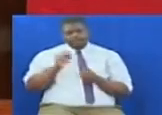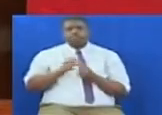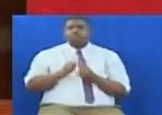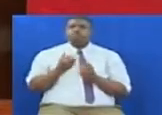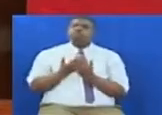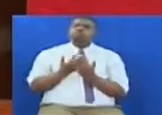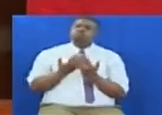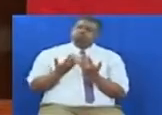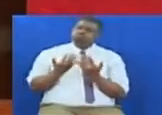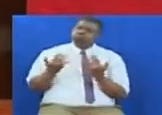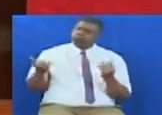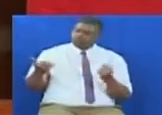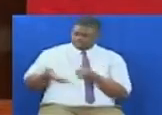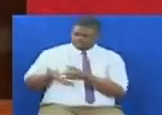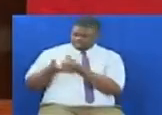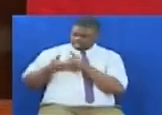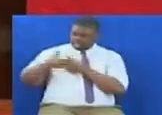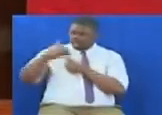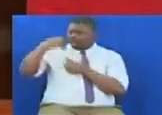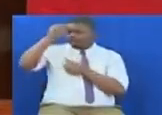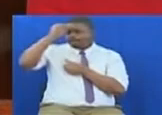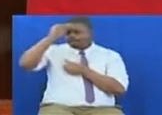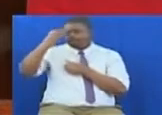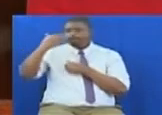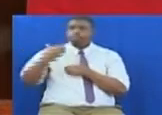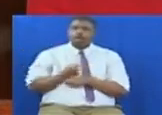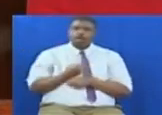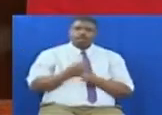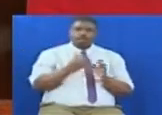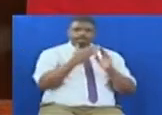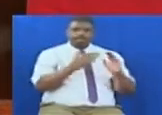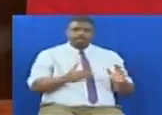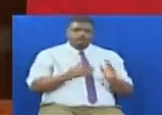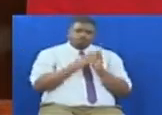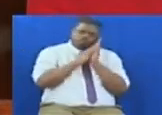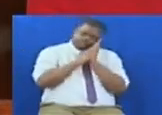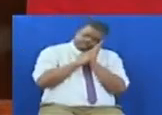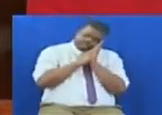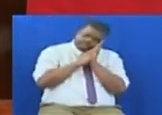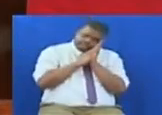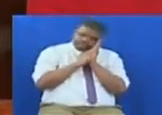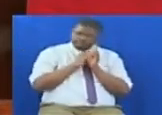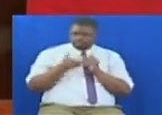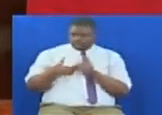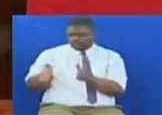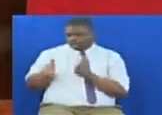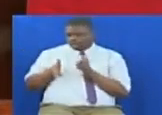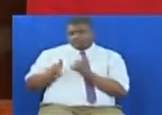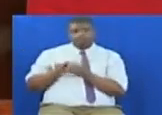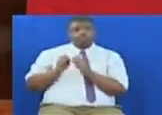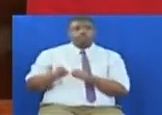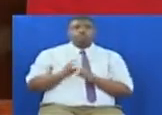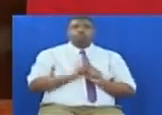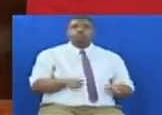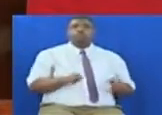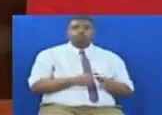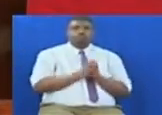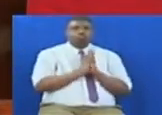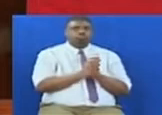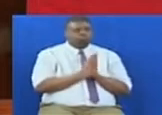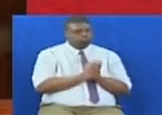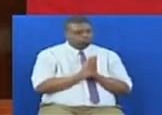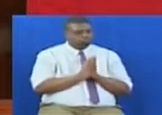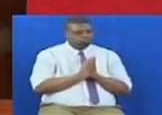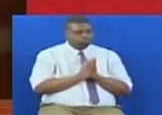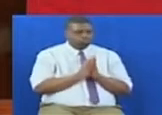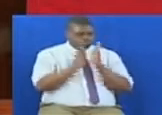mengi ambayo ya elimu, ya kupata mabweni, ya kupewa madarasa na kadhalika. Namshukuru sana mheshimiwa